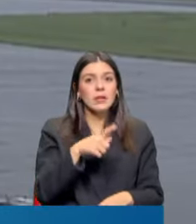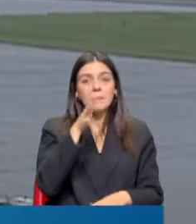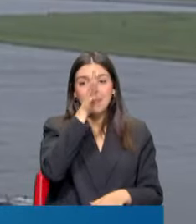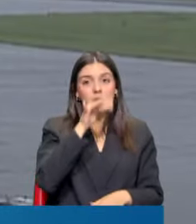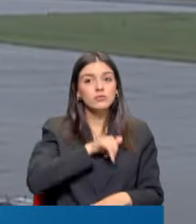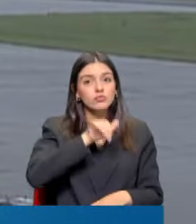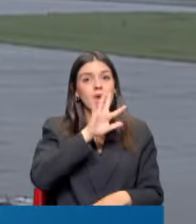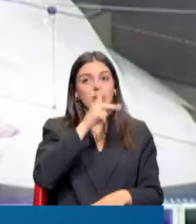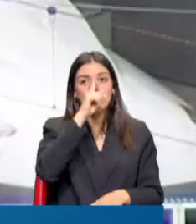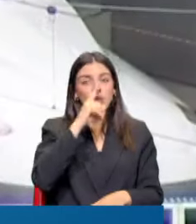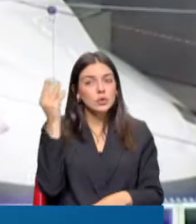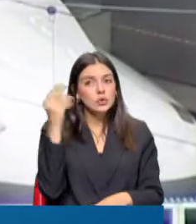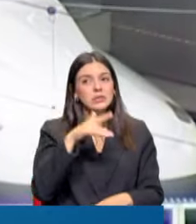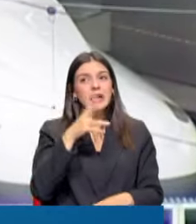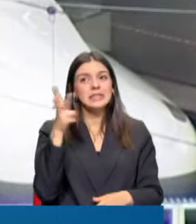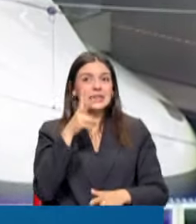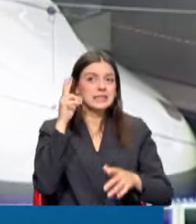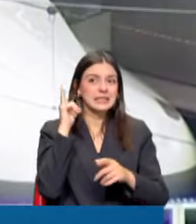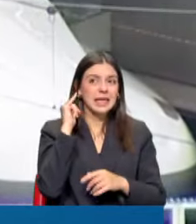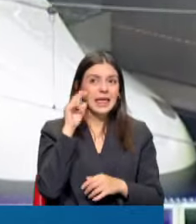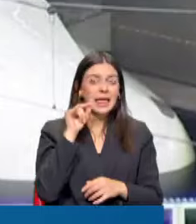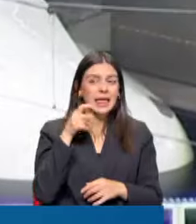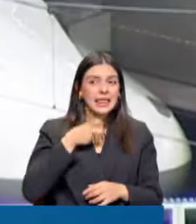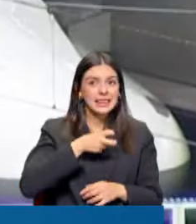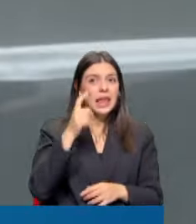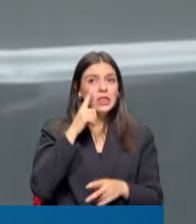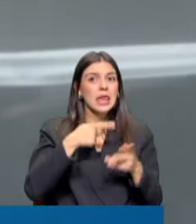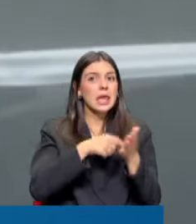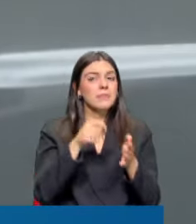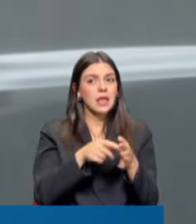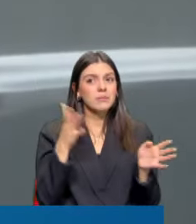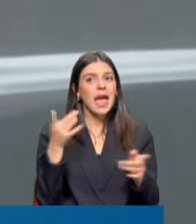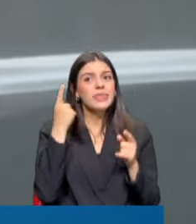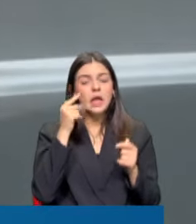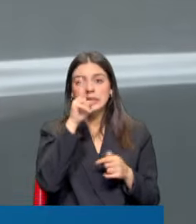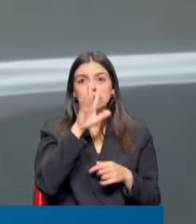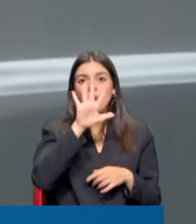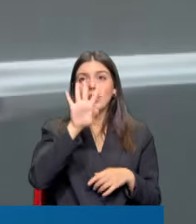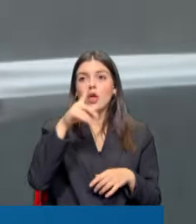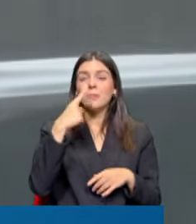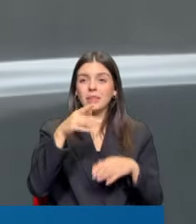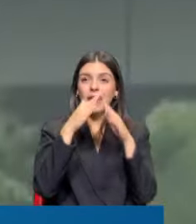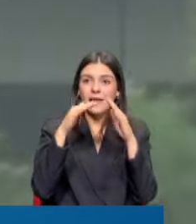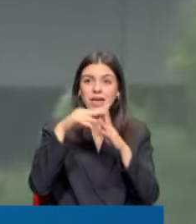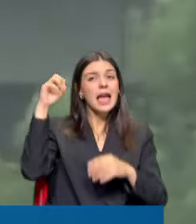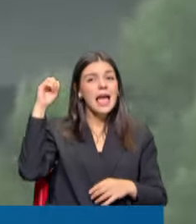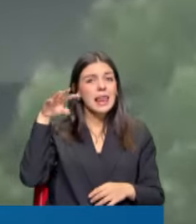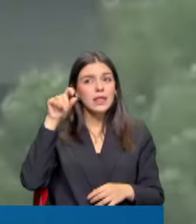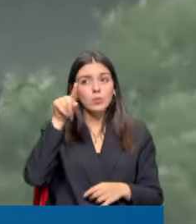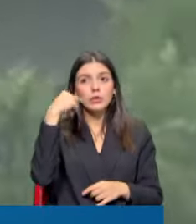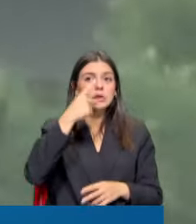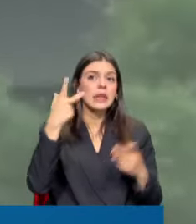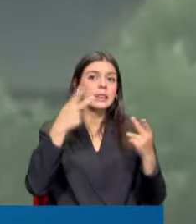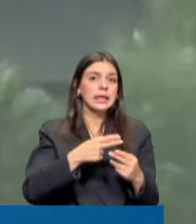uçak ve yüzlerce hızlı tren seferi de tayfun nedeniyle iptal edilmişti. En az 254 bin hanenin elektriği de bu